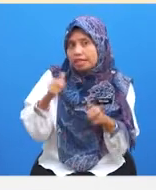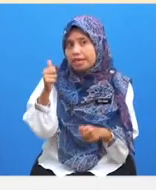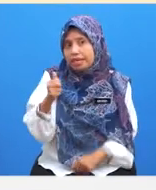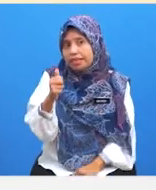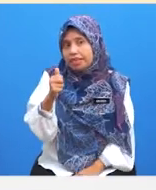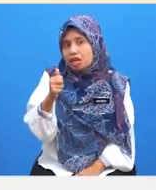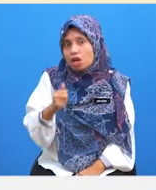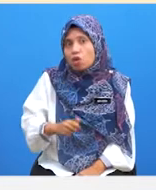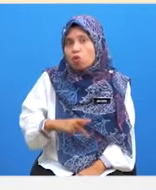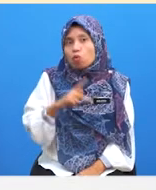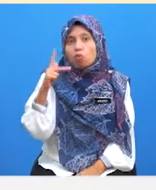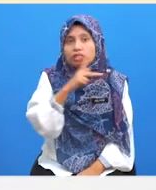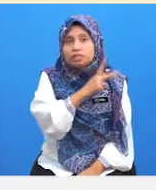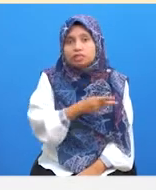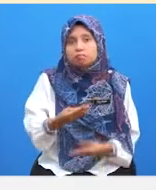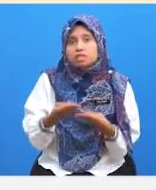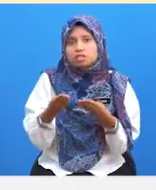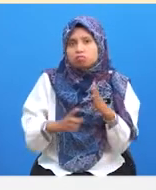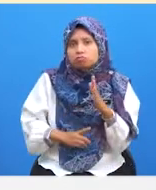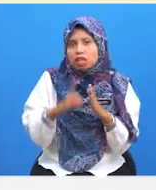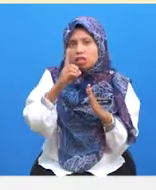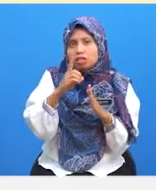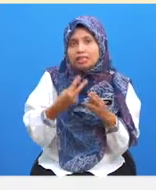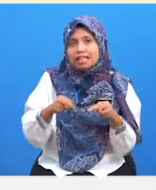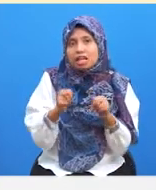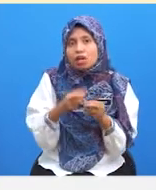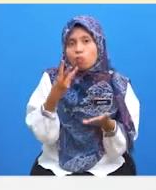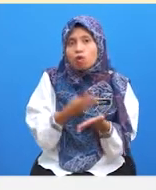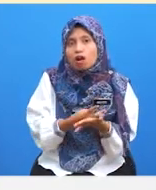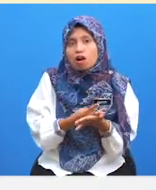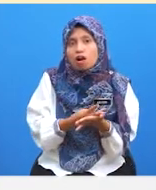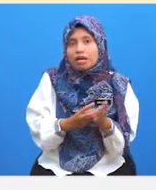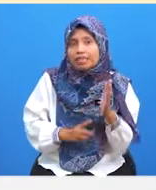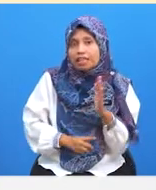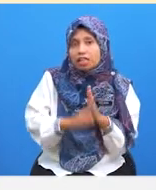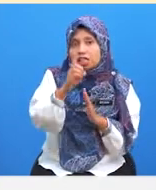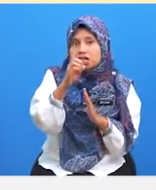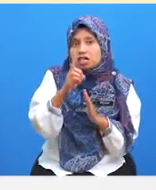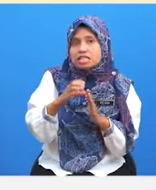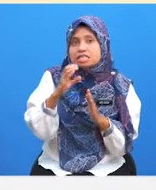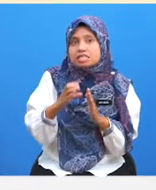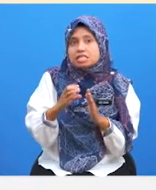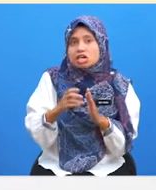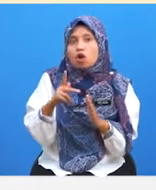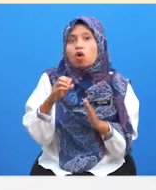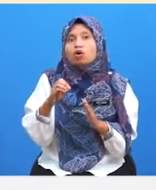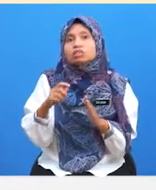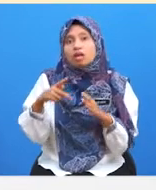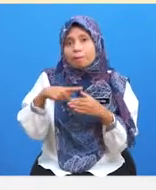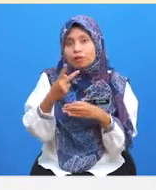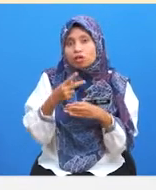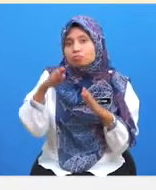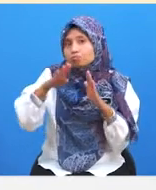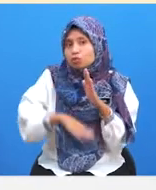meningkat di nilai uang meningkat si kos pengeluaran menurun